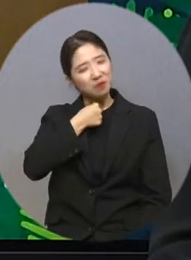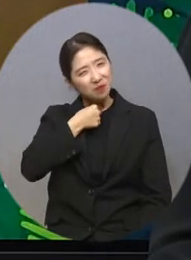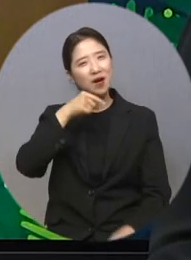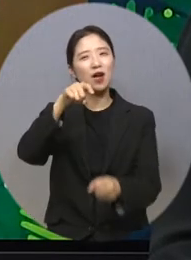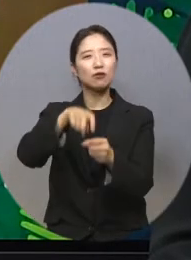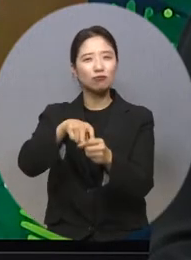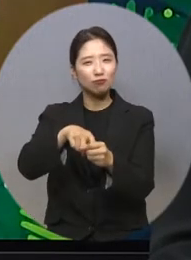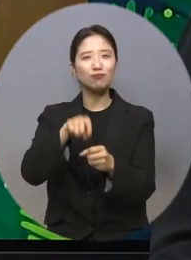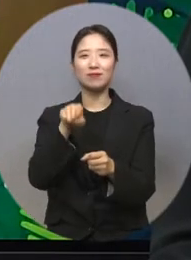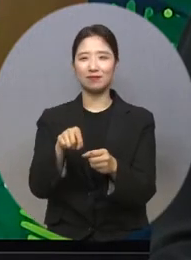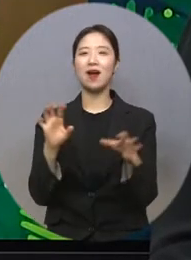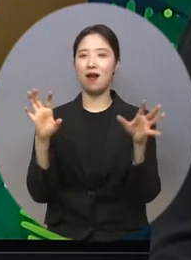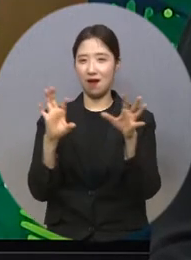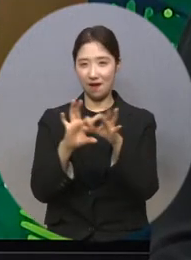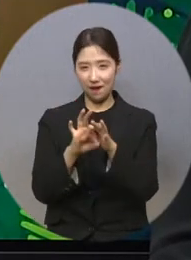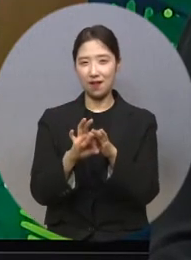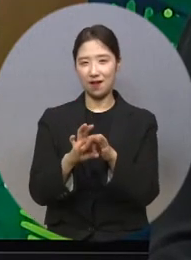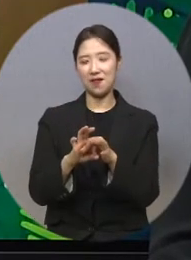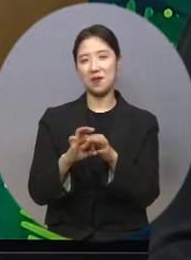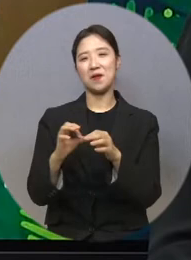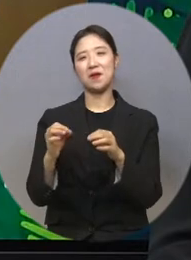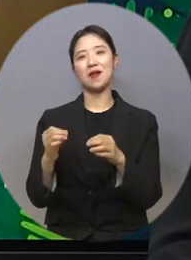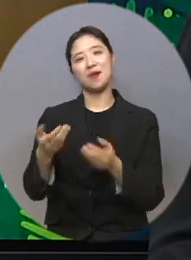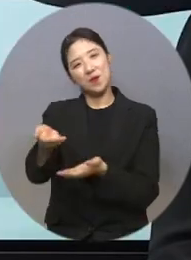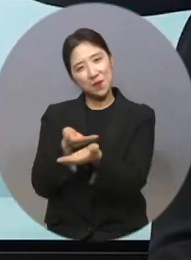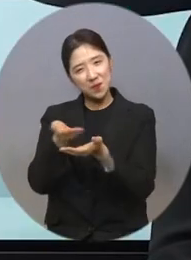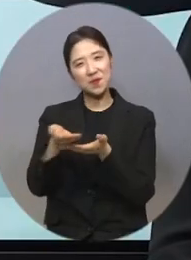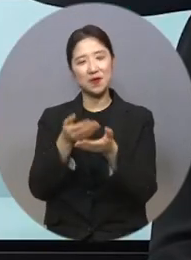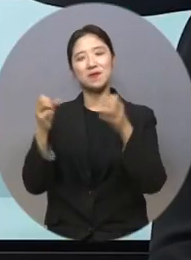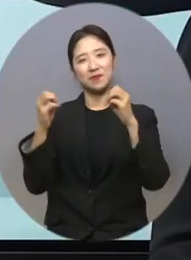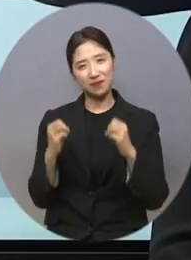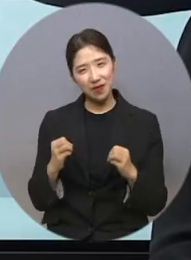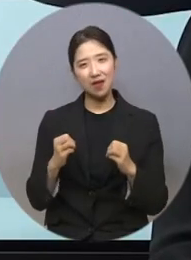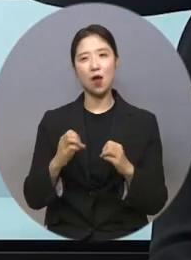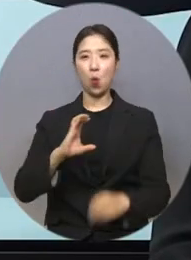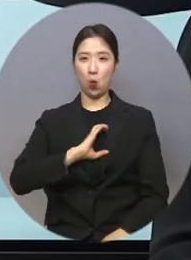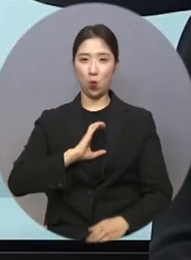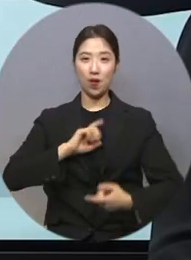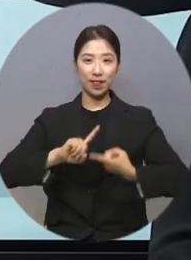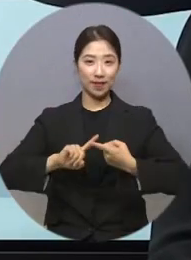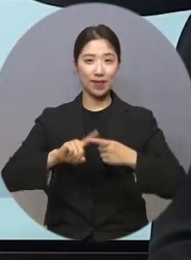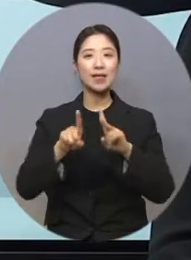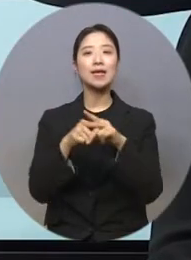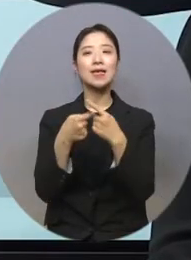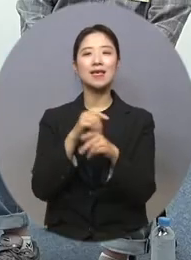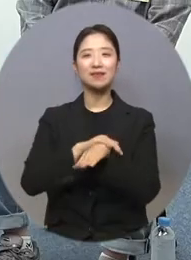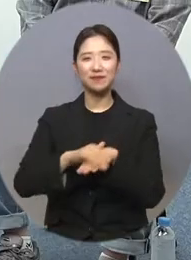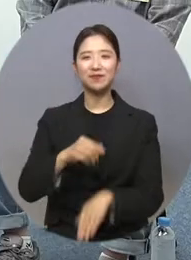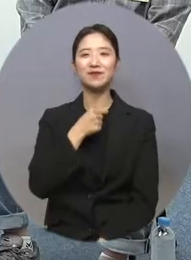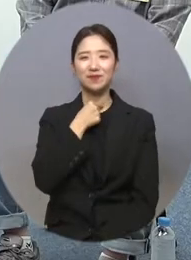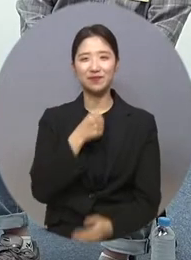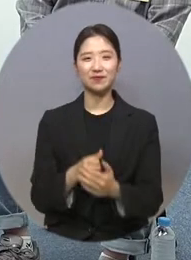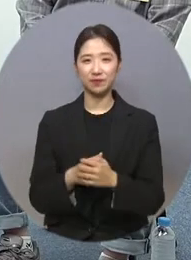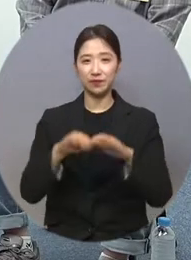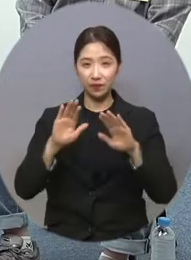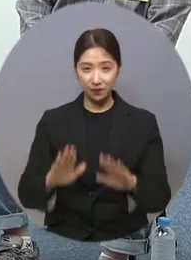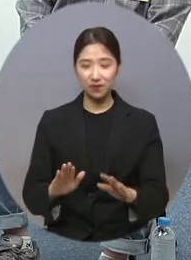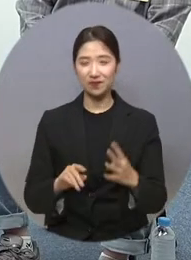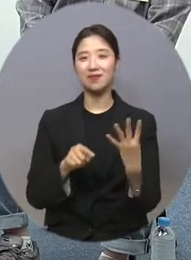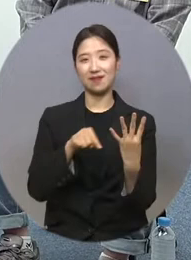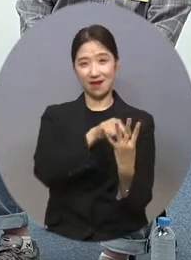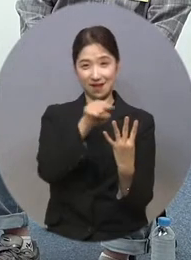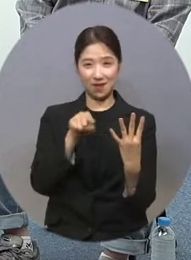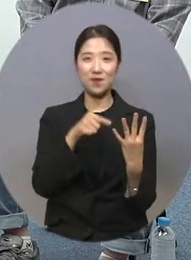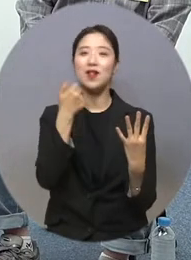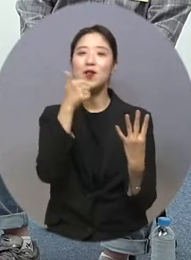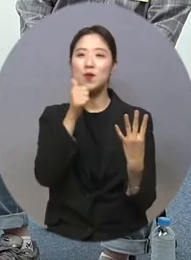이런 상황들을 같이 좀 나눠서요. 코다에 대해서 많이 이해하시는 자리가 됐으면 합니다. 오늘 모신 네분 이제